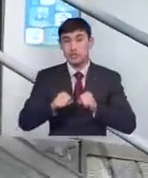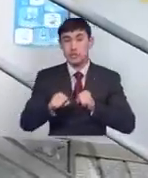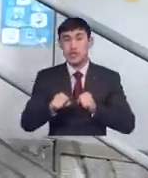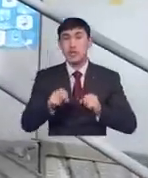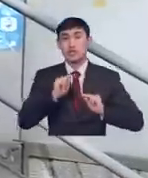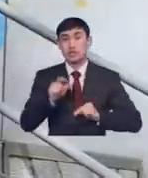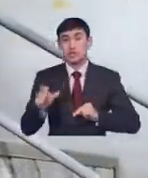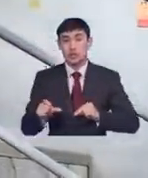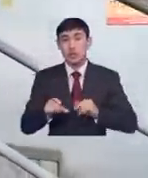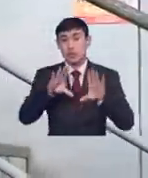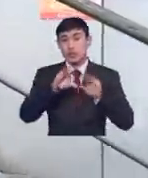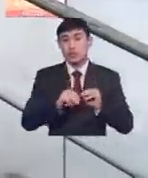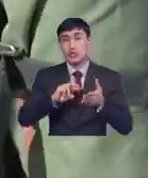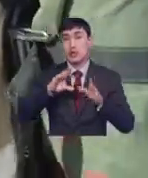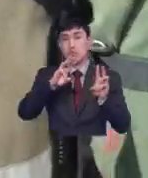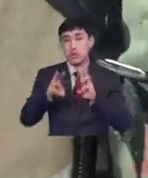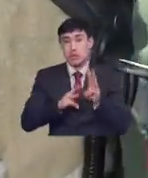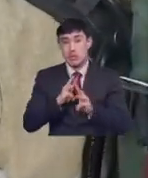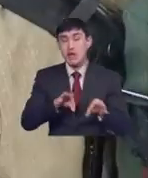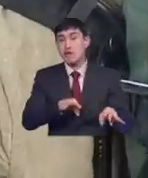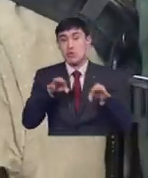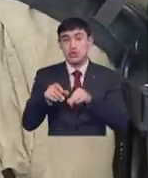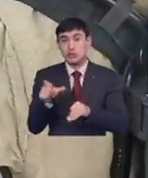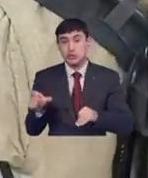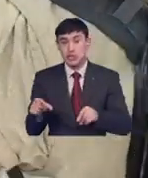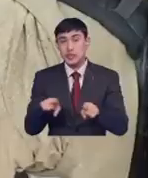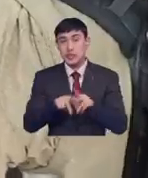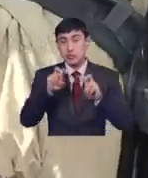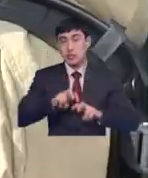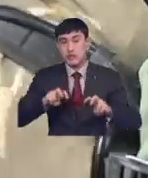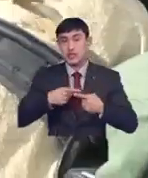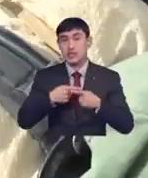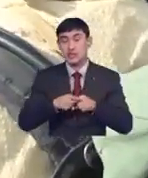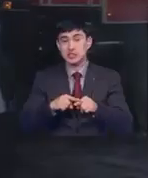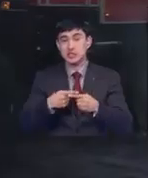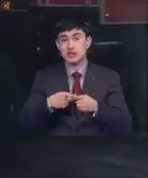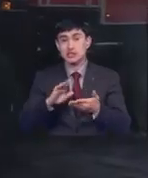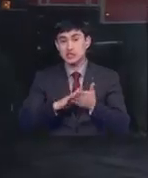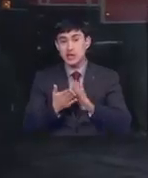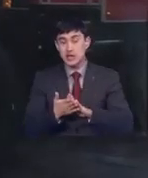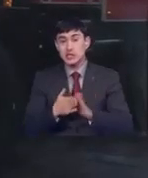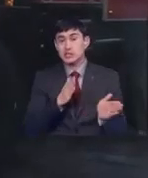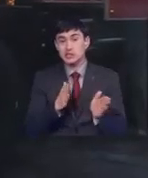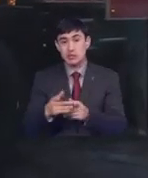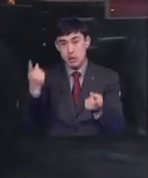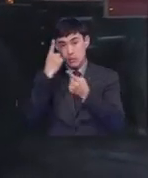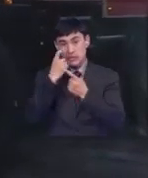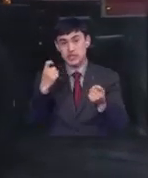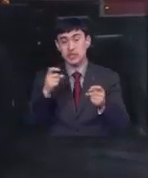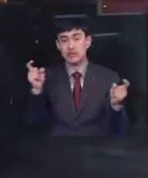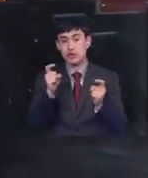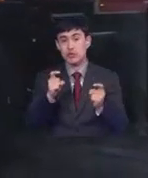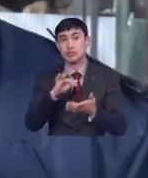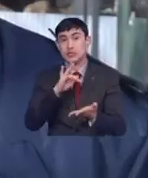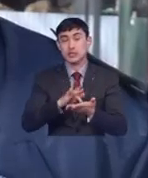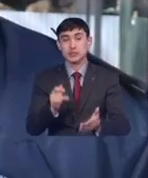реагирования сотрудников при тушении пламени и эвакуации людей, а также проверку технического оборудования и системы оповещения в торговом